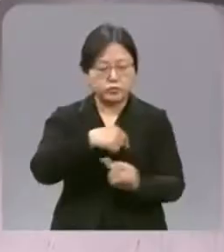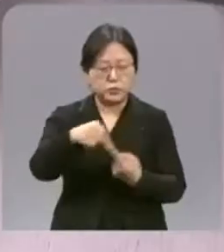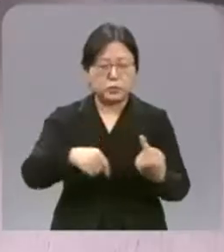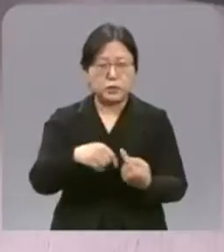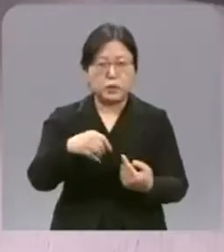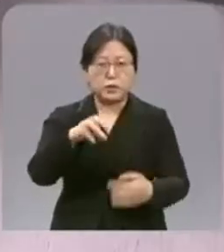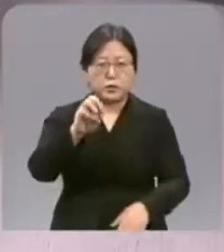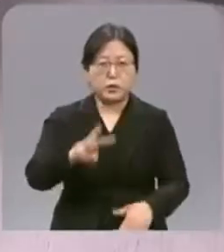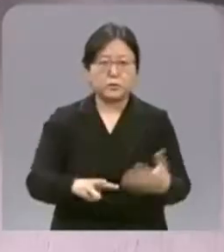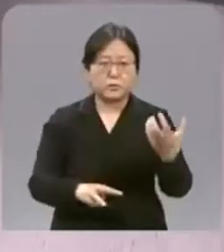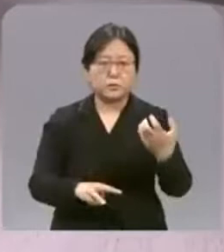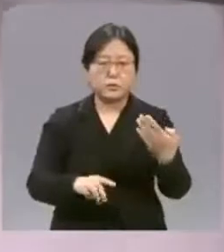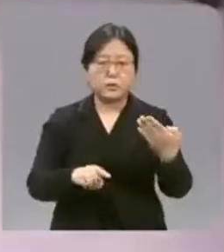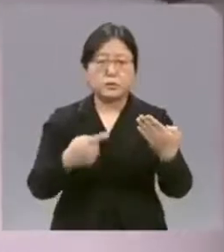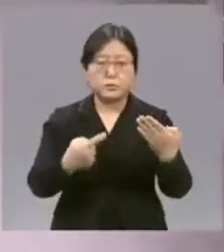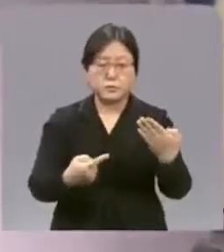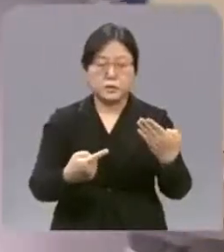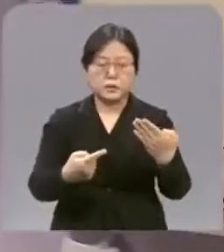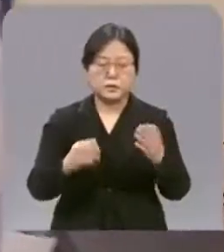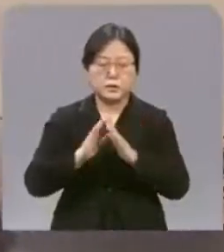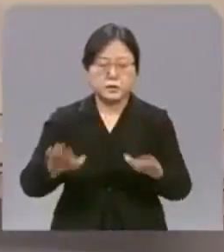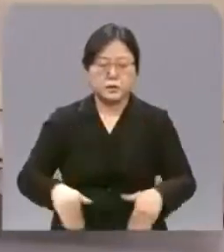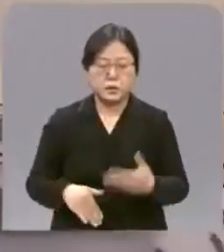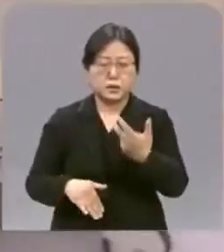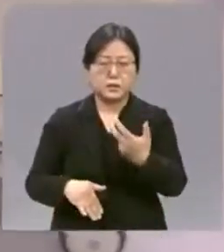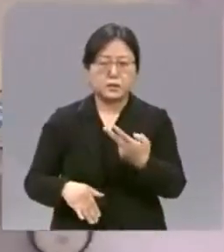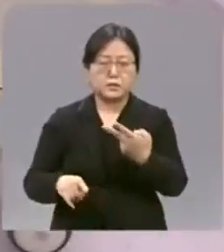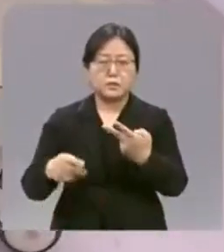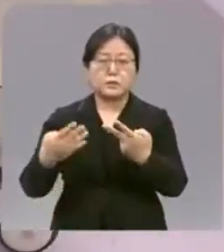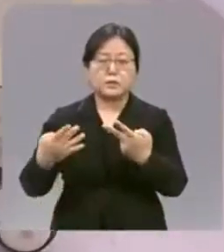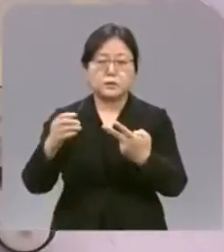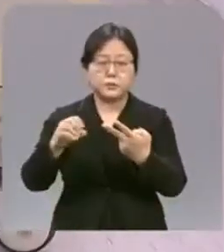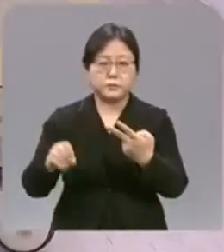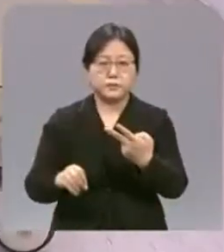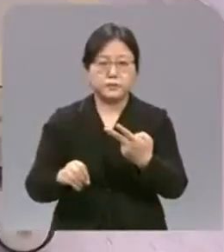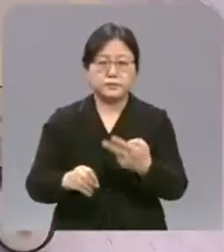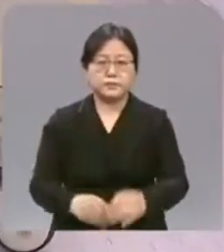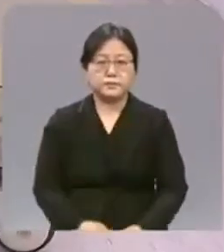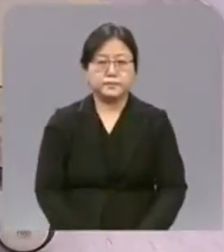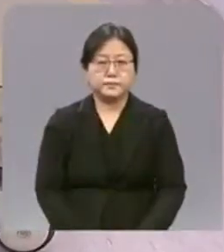광주가 94.1%, 전남이 72.4%입니다.